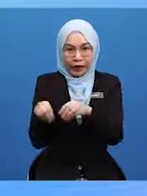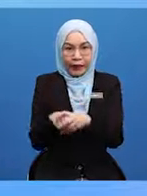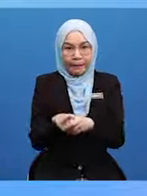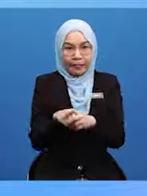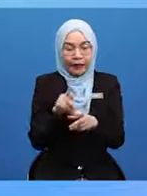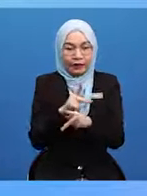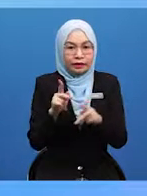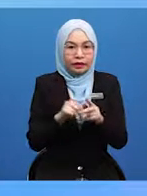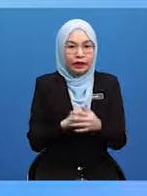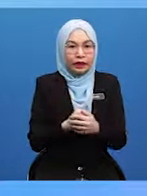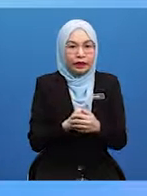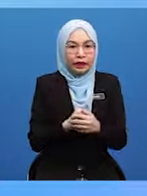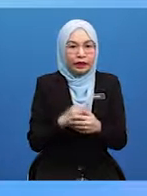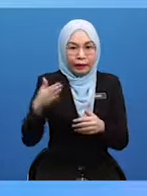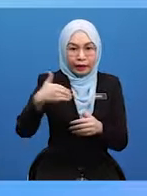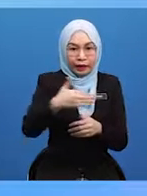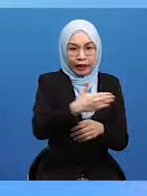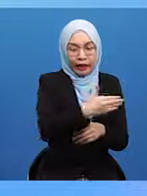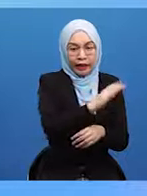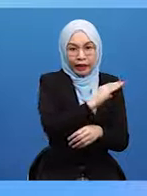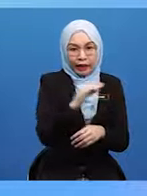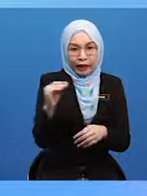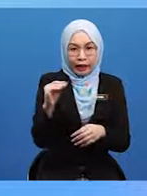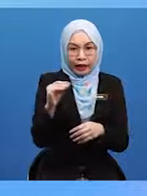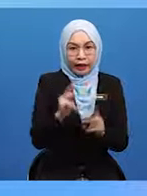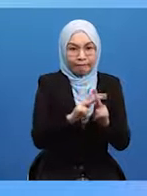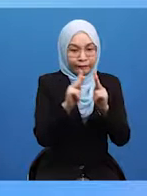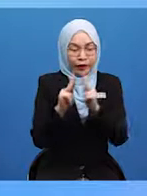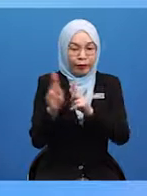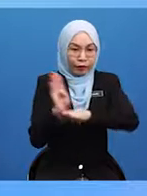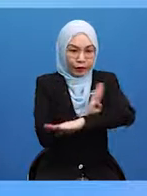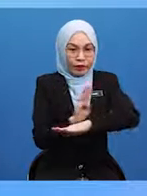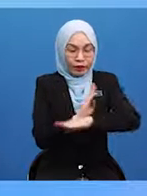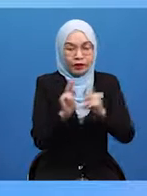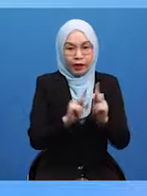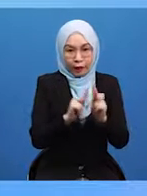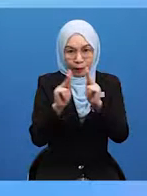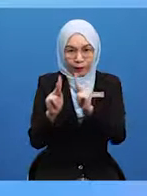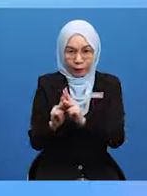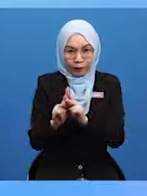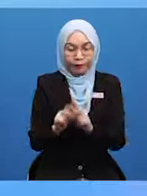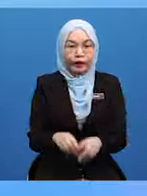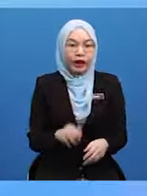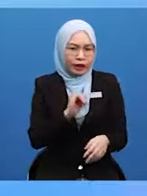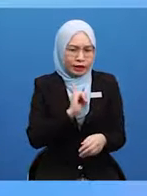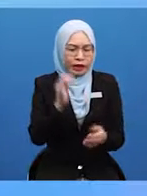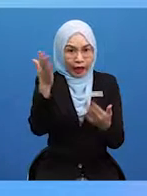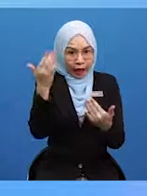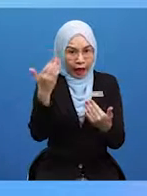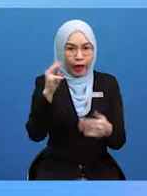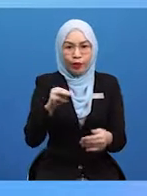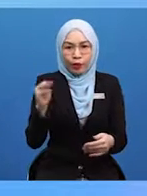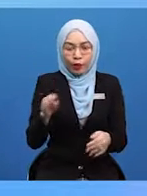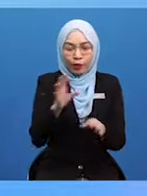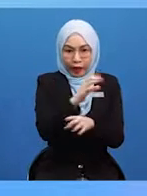itu, cikgu harap murid-murid dapat membezakan pertempatan bandar dan